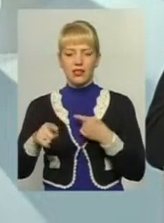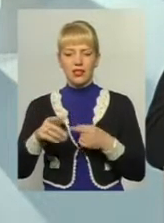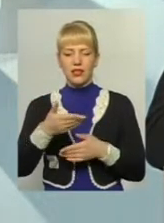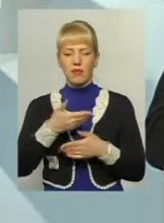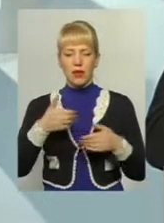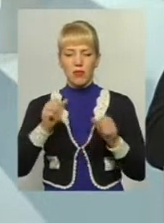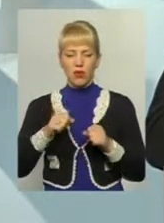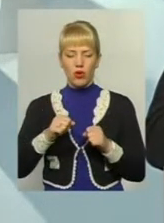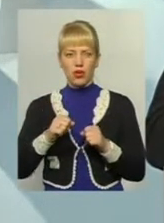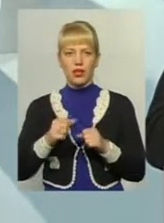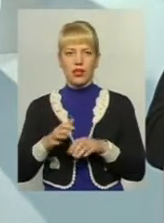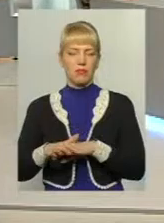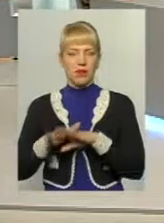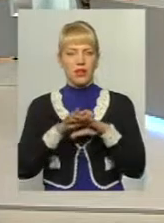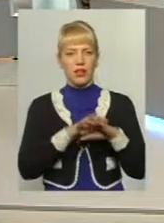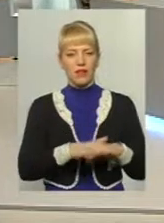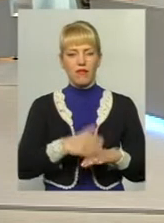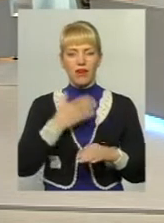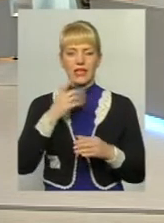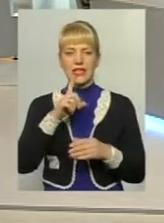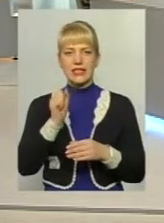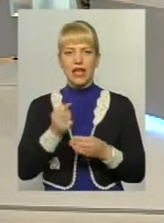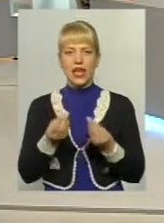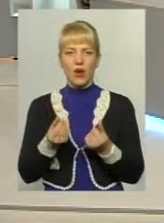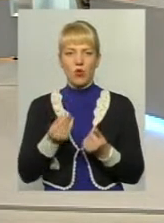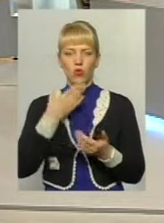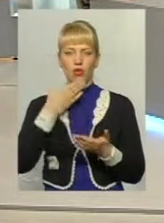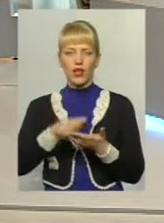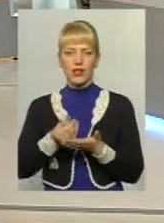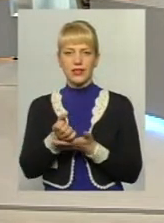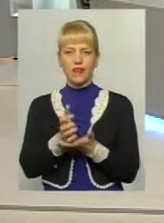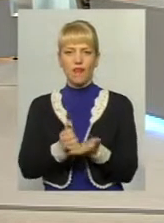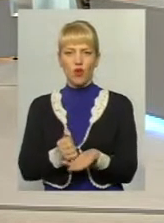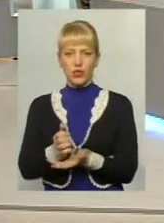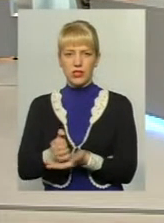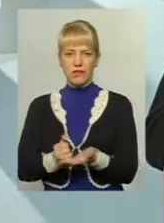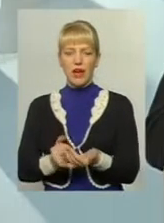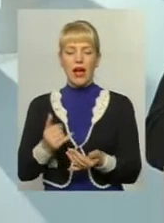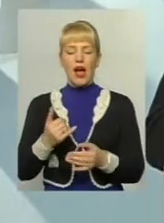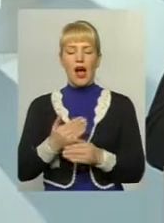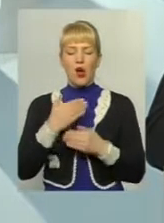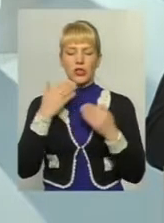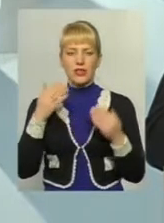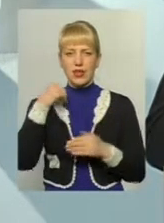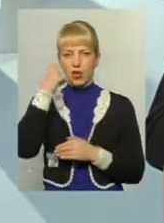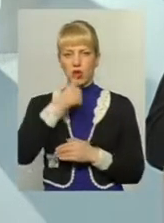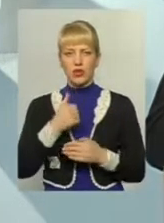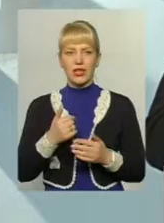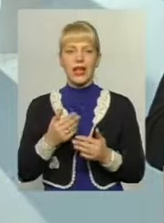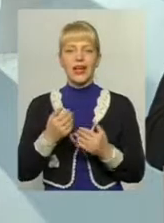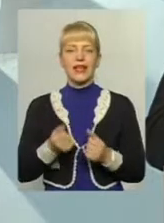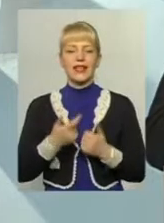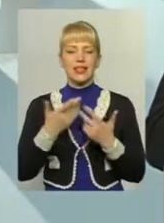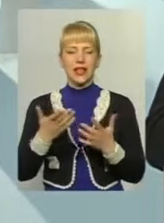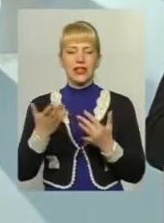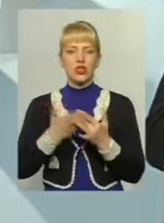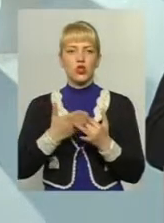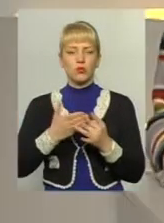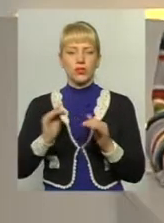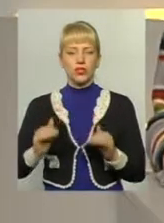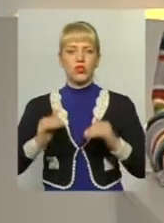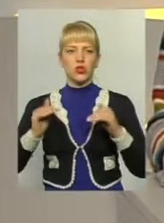Така проблема була і попередні роки, але оскільки кількість субсидіантів була відносно невеликою, ми цей касовий